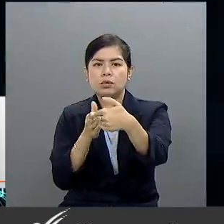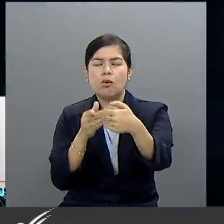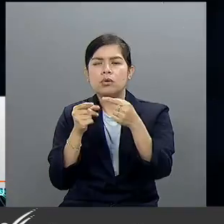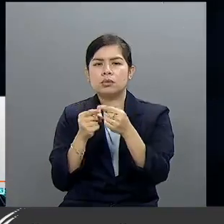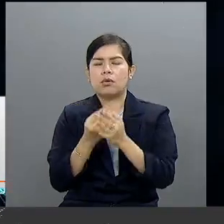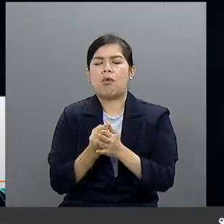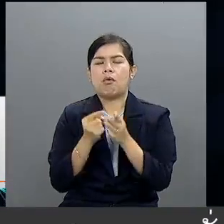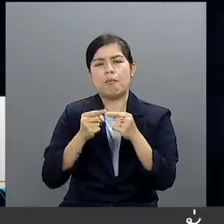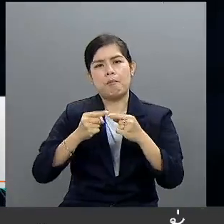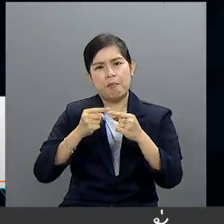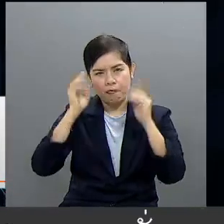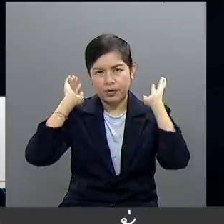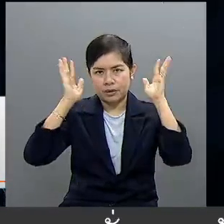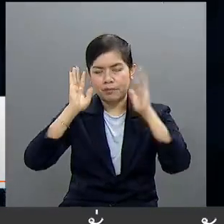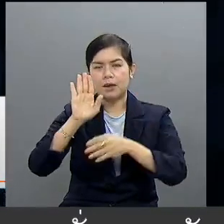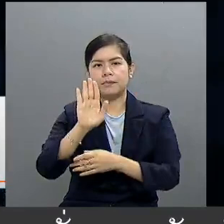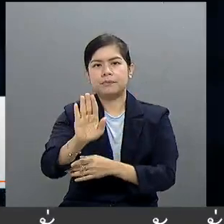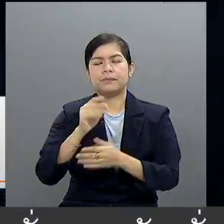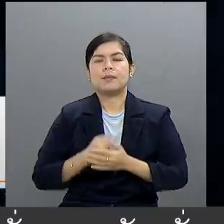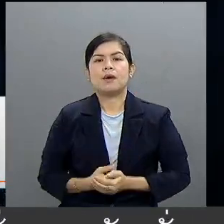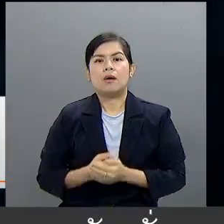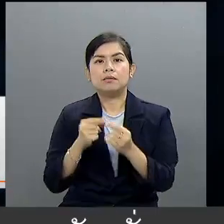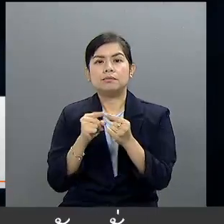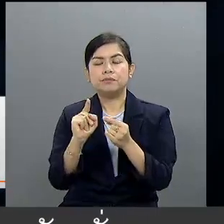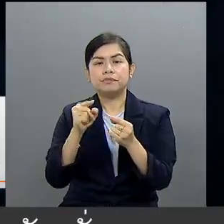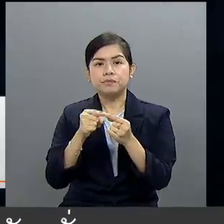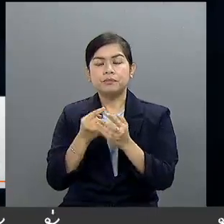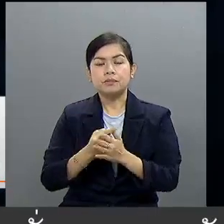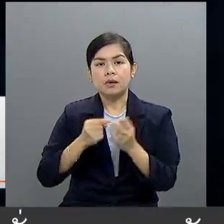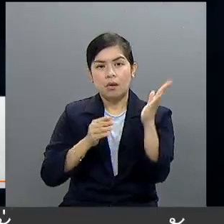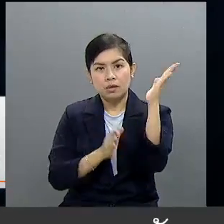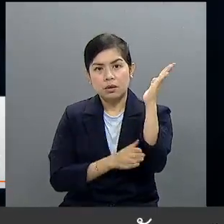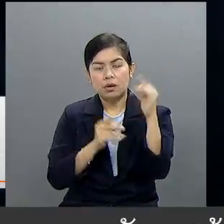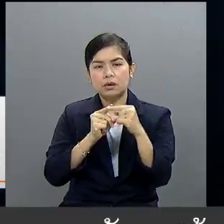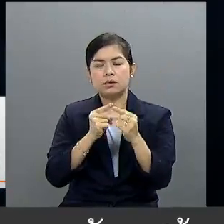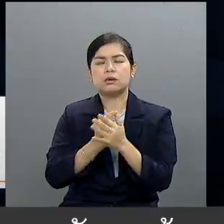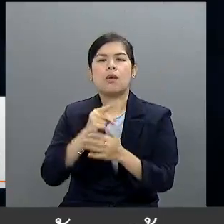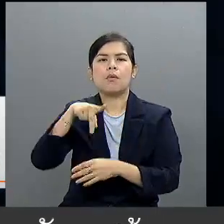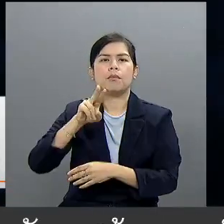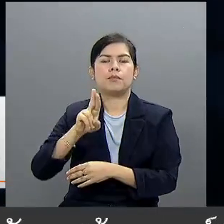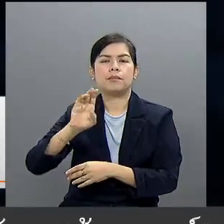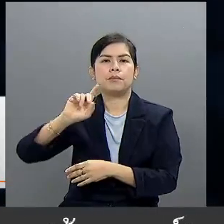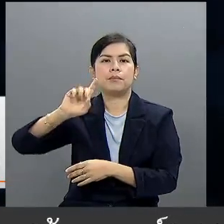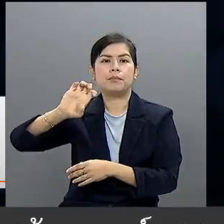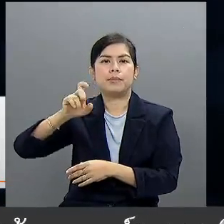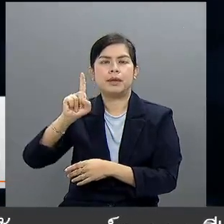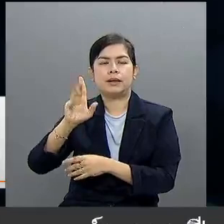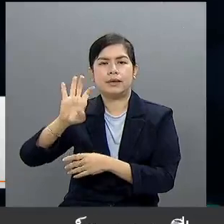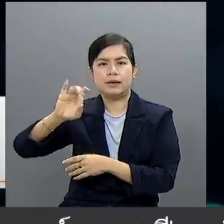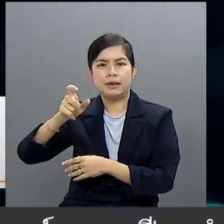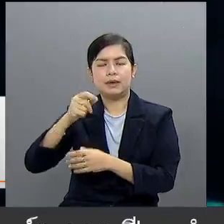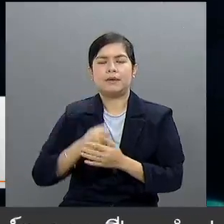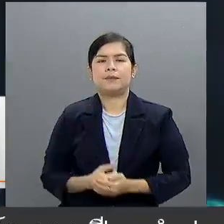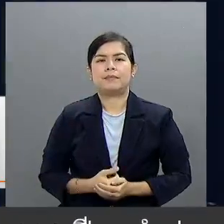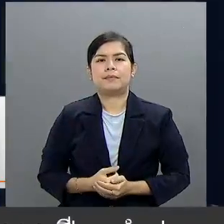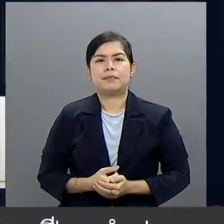สตร์ปีที่5ที่32ซอยปรีดีพนมยงค์20พาณิชย์กุล1ถนนสุขุมวิท71แขวงพระโขนงเหนือเ